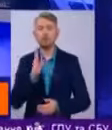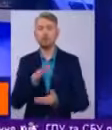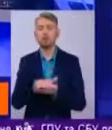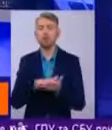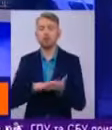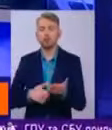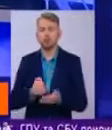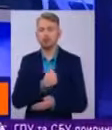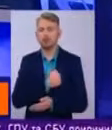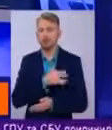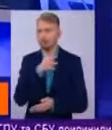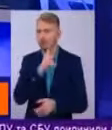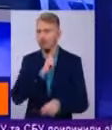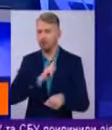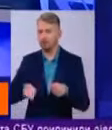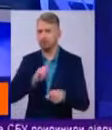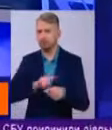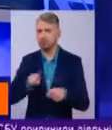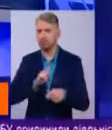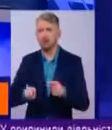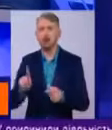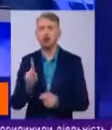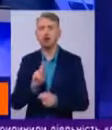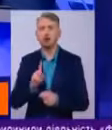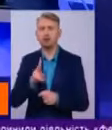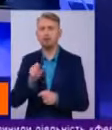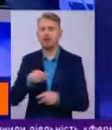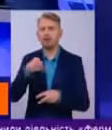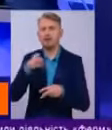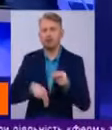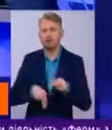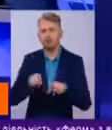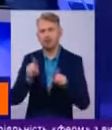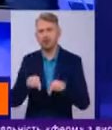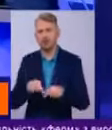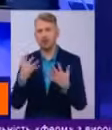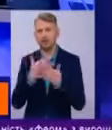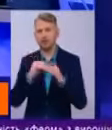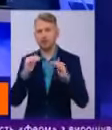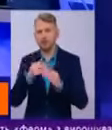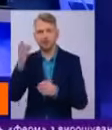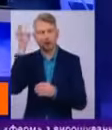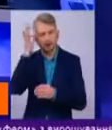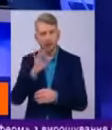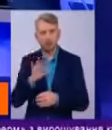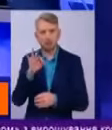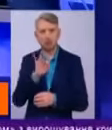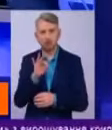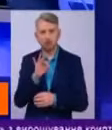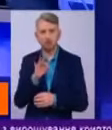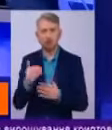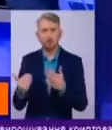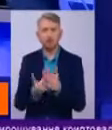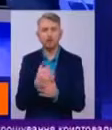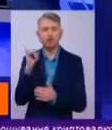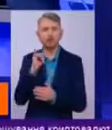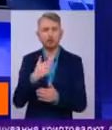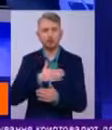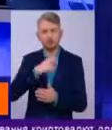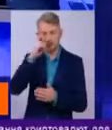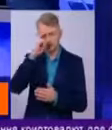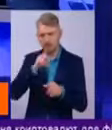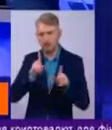на жаль, час летить невпинно. Панове, щоб на закінчення ось теж в сюжеті згадали так про вже новітню історію нашої держави. Тут